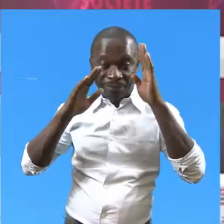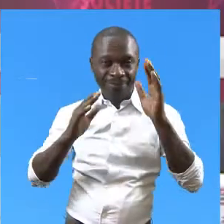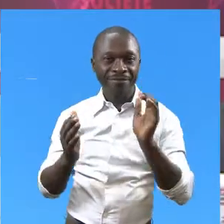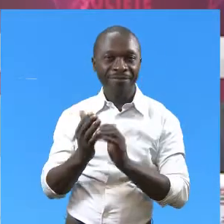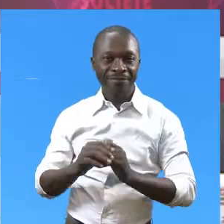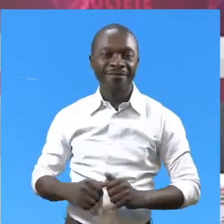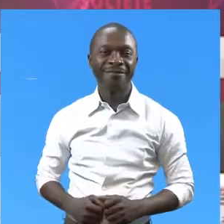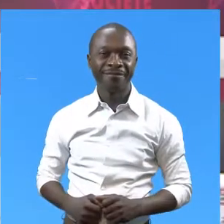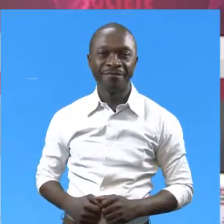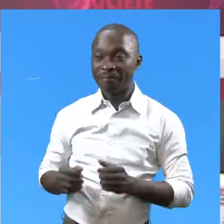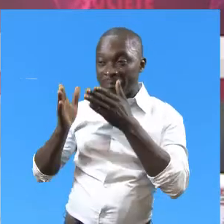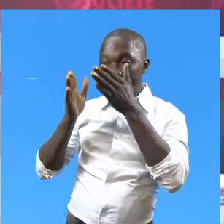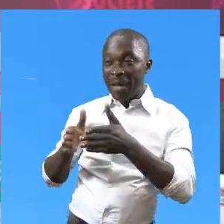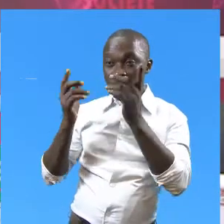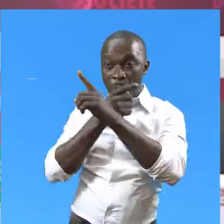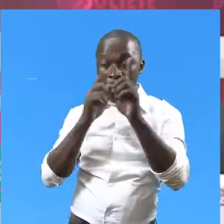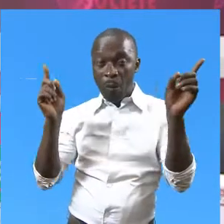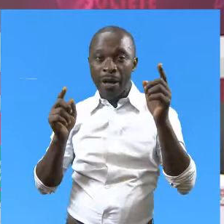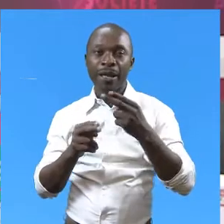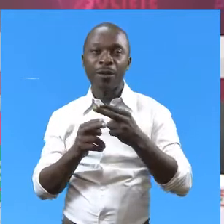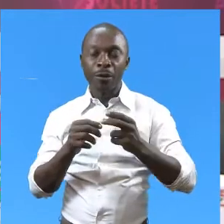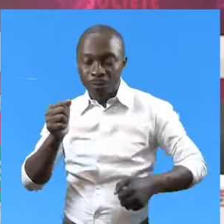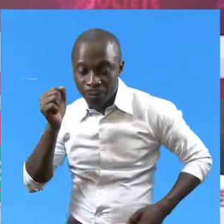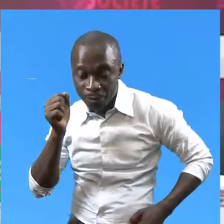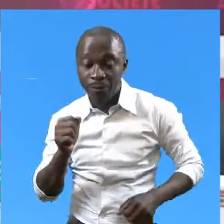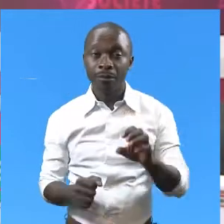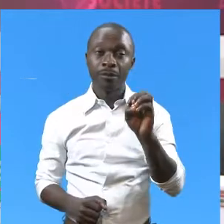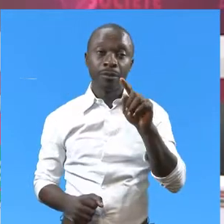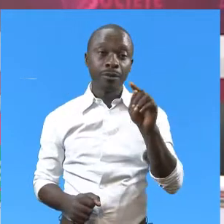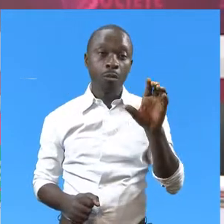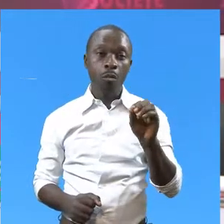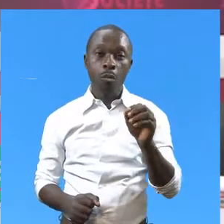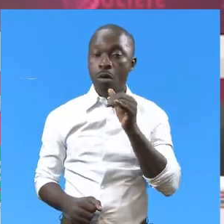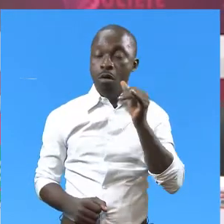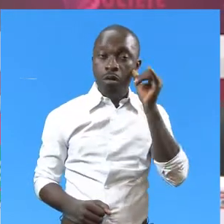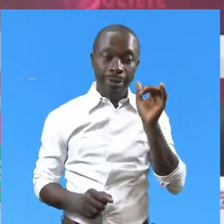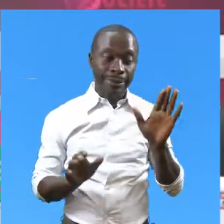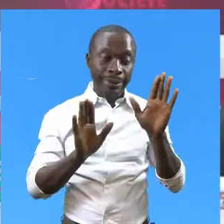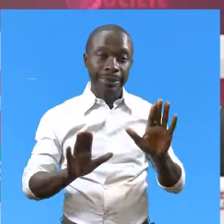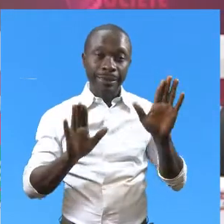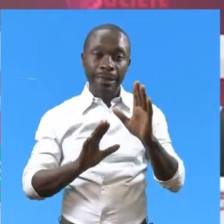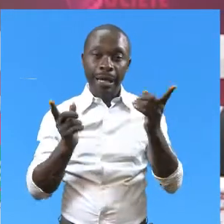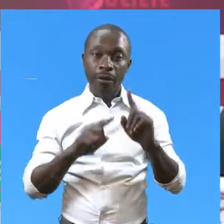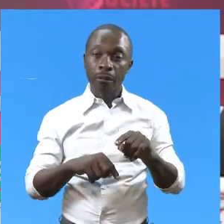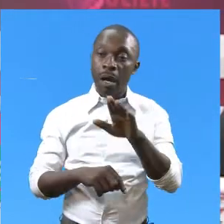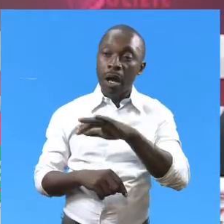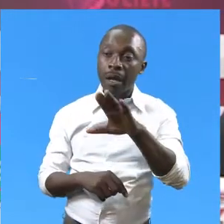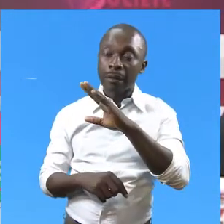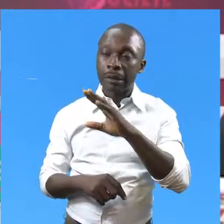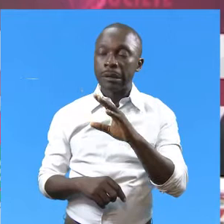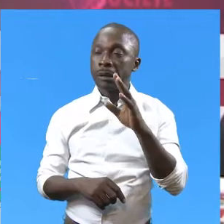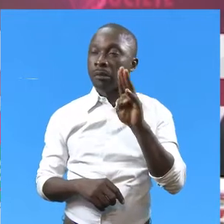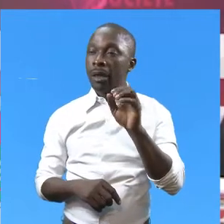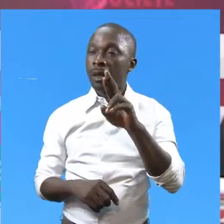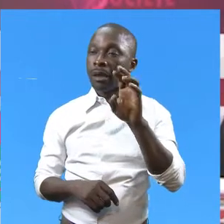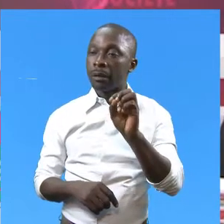Bonsoir une fois de plus. La star internationale camerounaise Samuel Eto'o fils a été victime hier dimanche d'un accident de la circulation du côté de